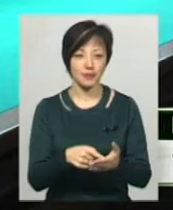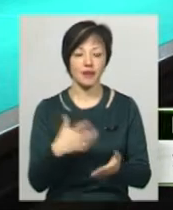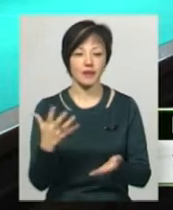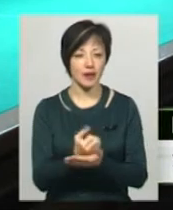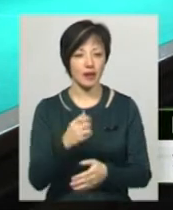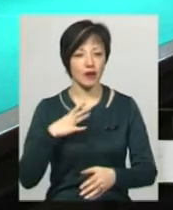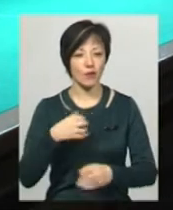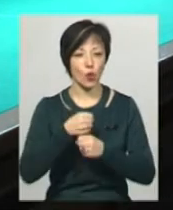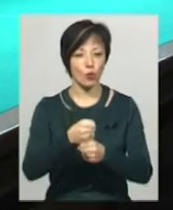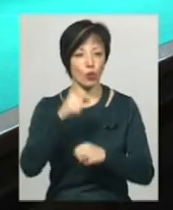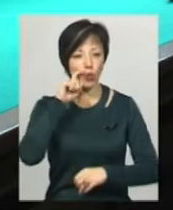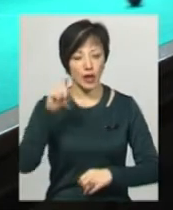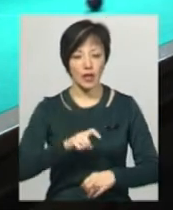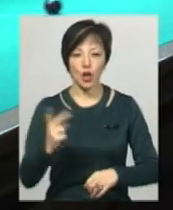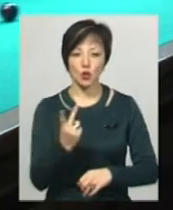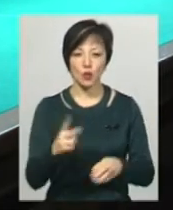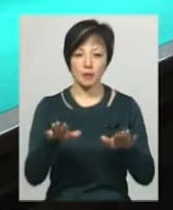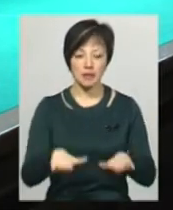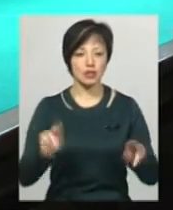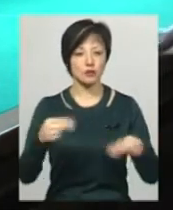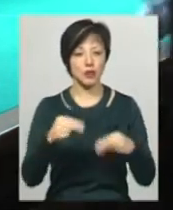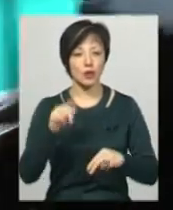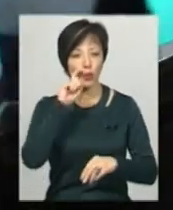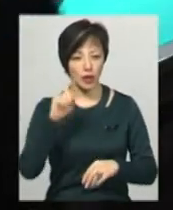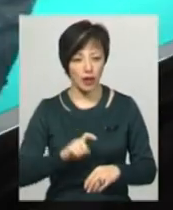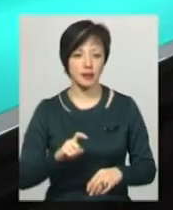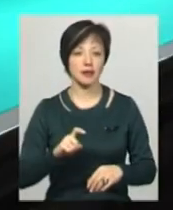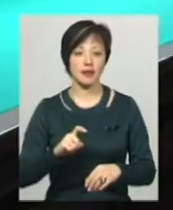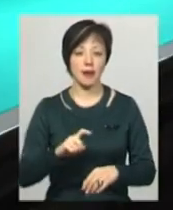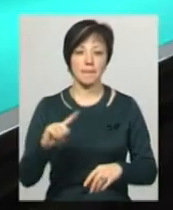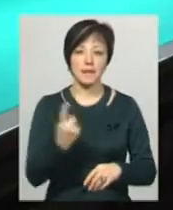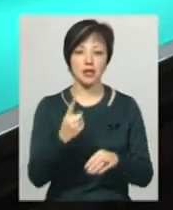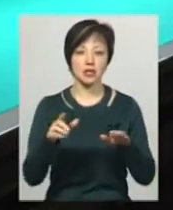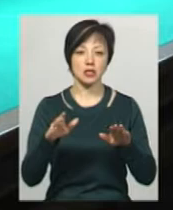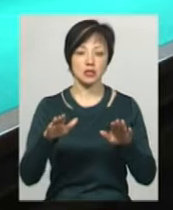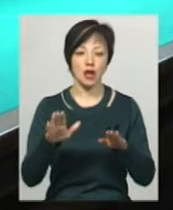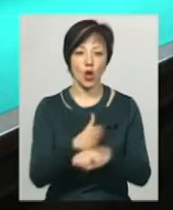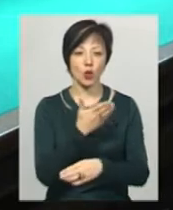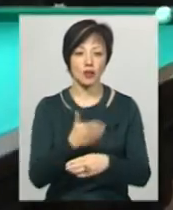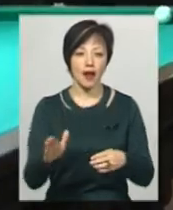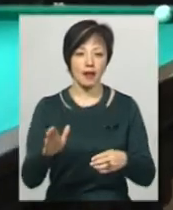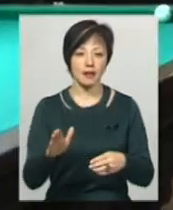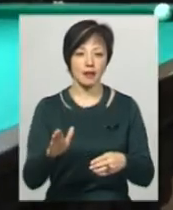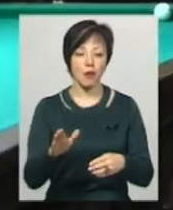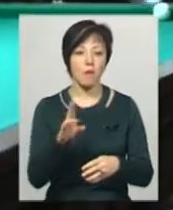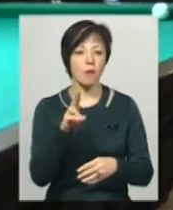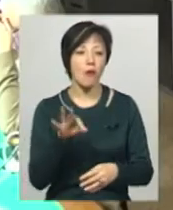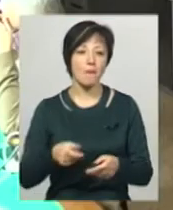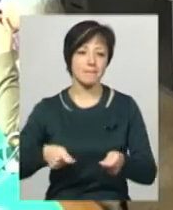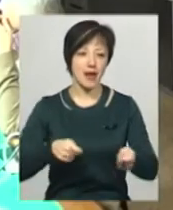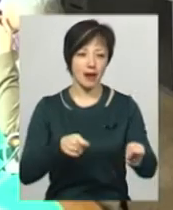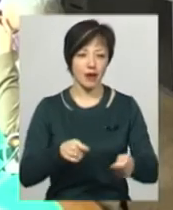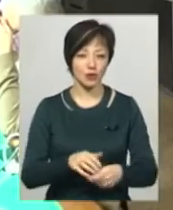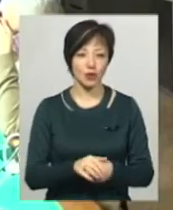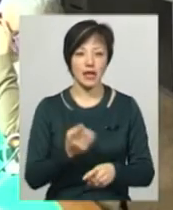Виграв Кубок України, 2 місце на чемпіонаті України, 1-й розряд по більярду.